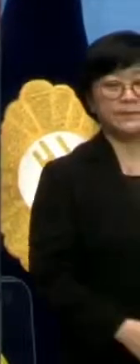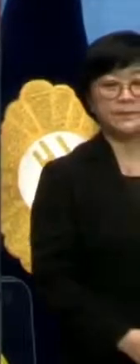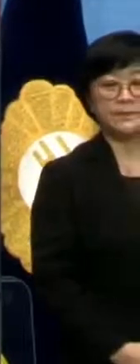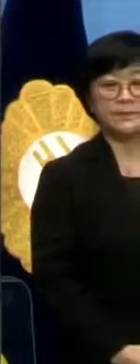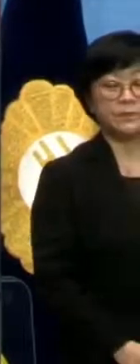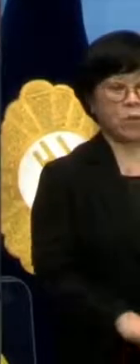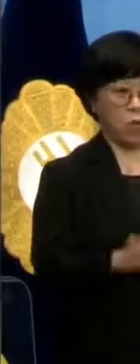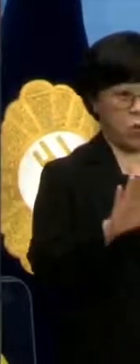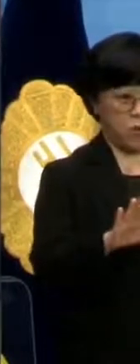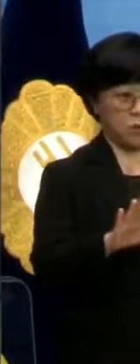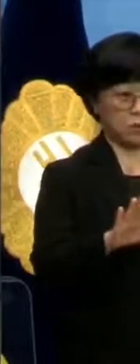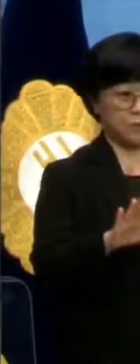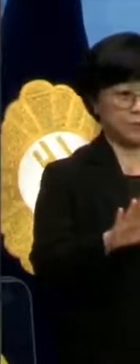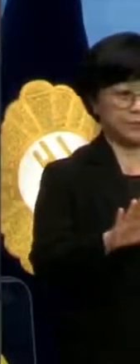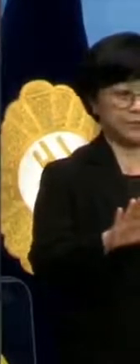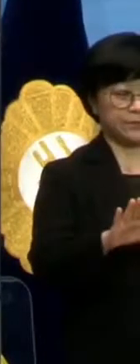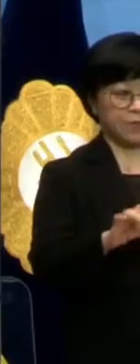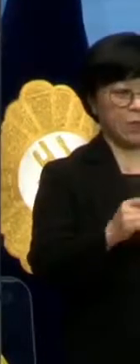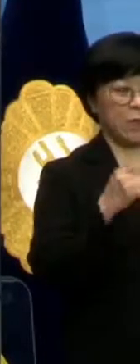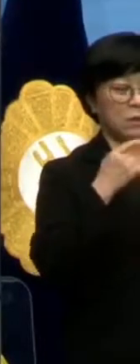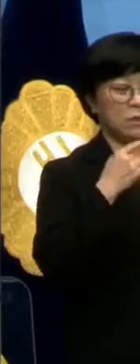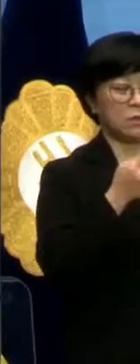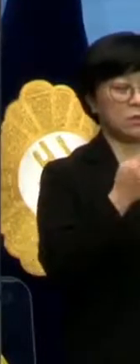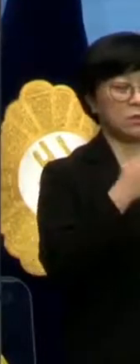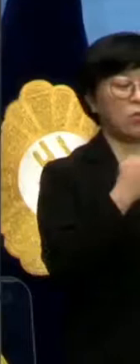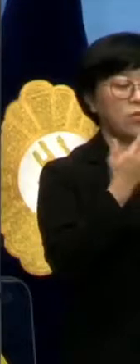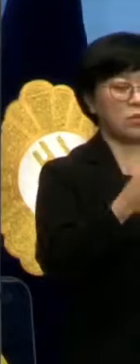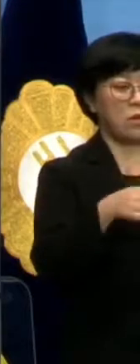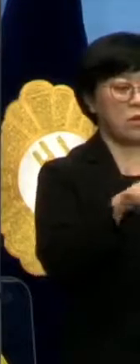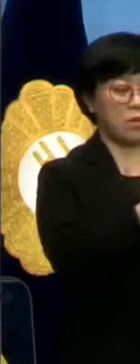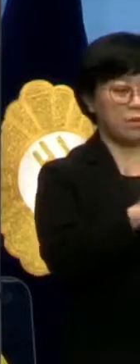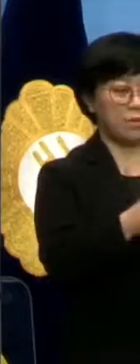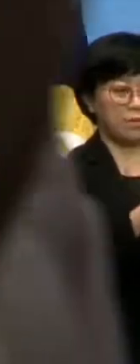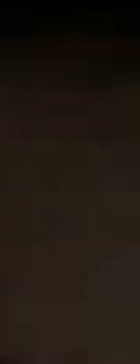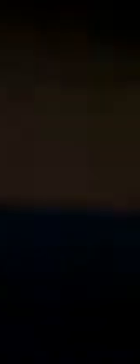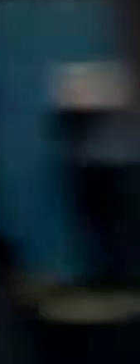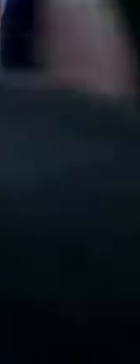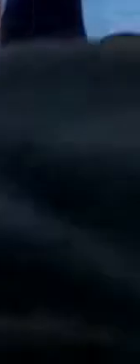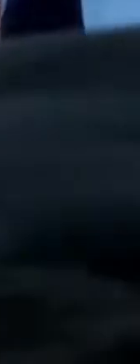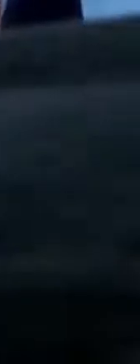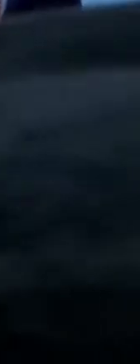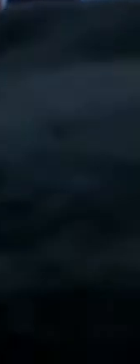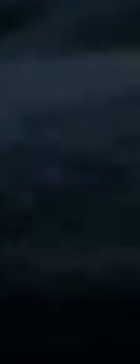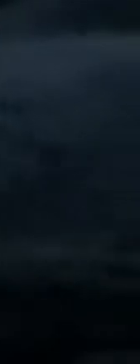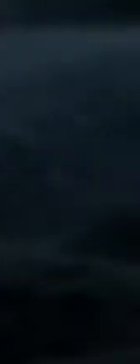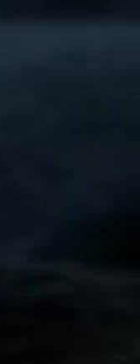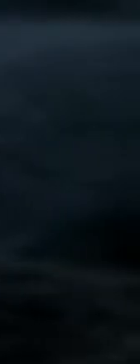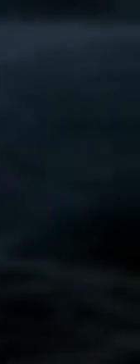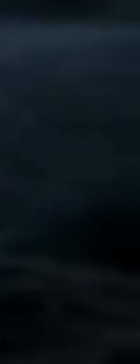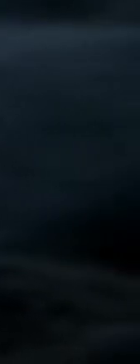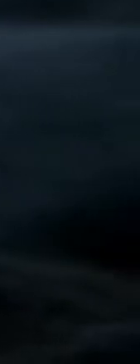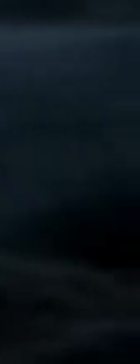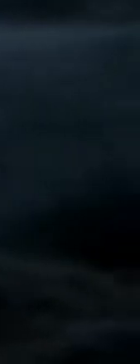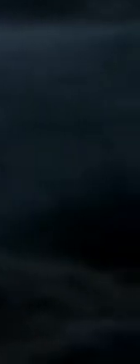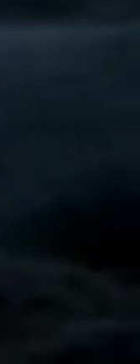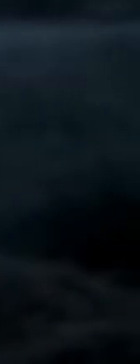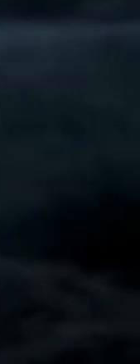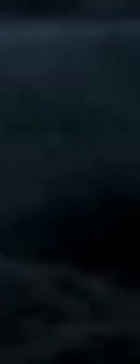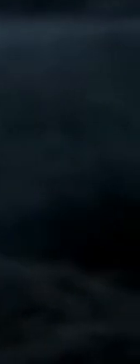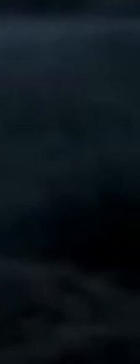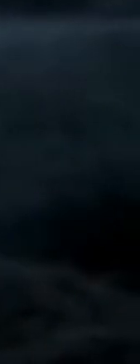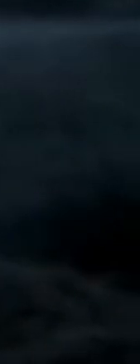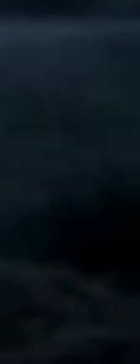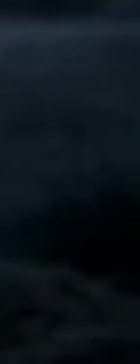오늘 저희 g 더불어 민주당이 월성원전 수사 물타기를 위해서 조직적 가장 뉴스를